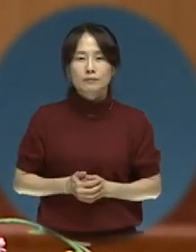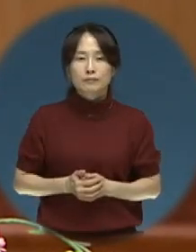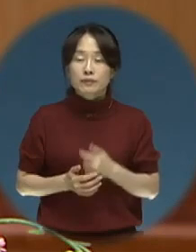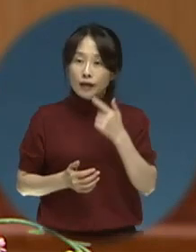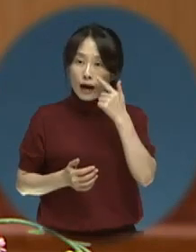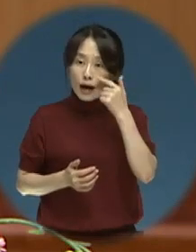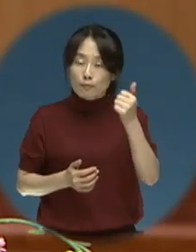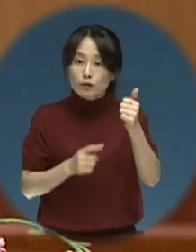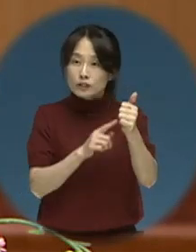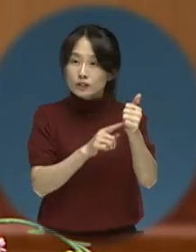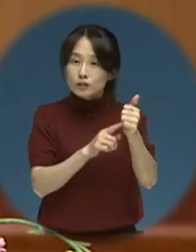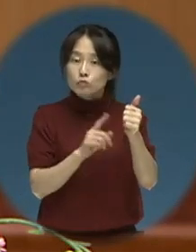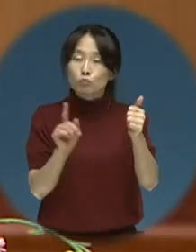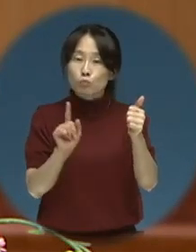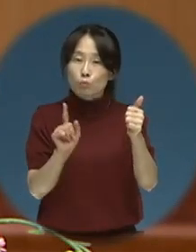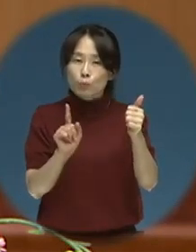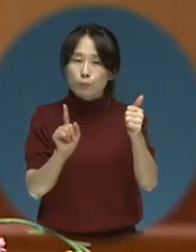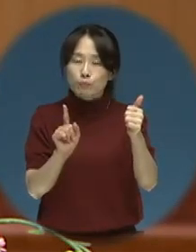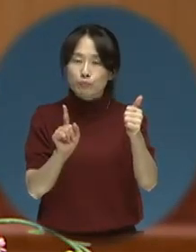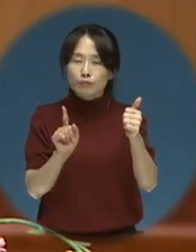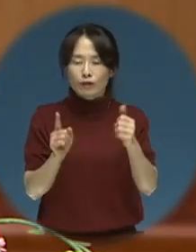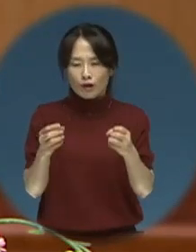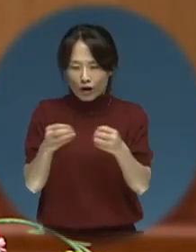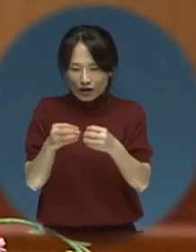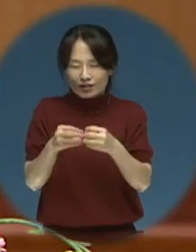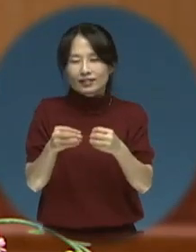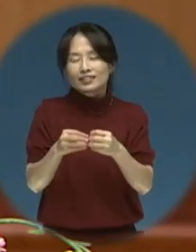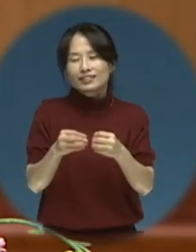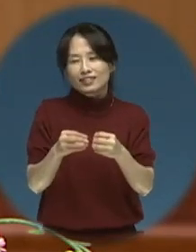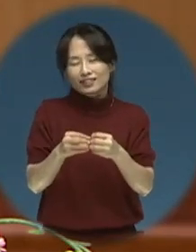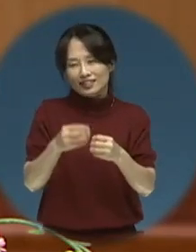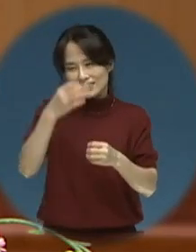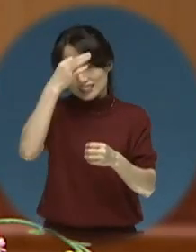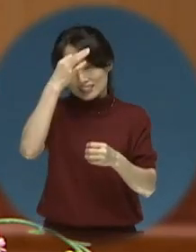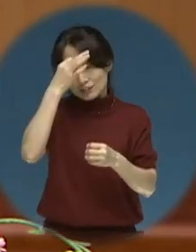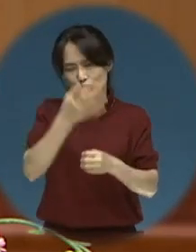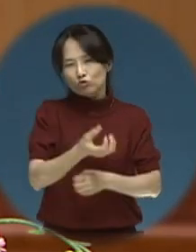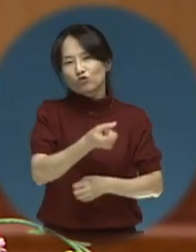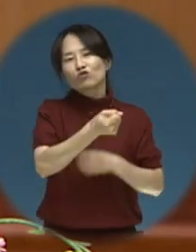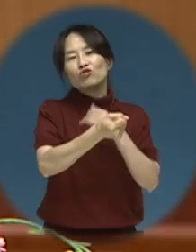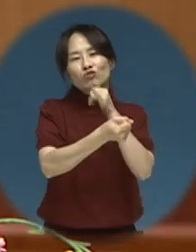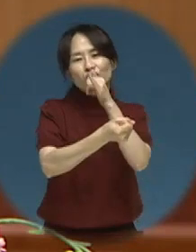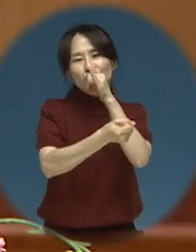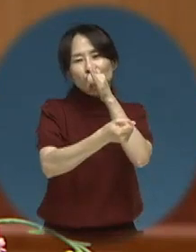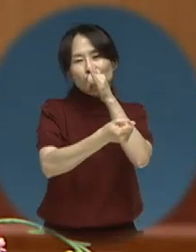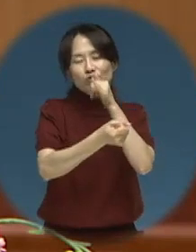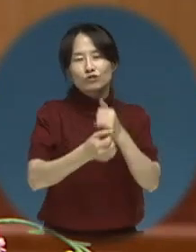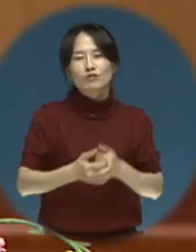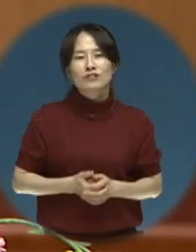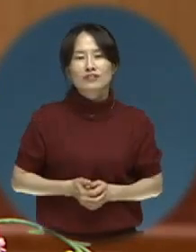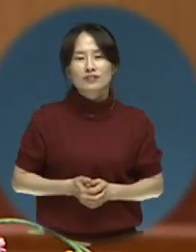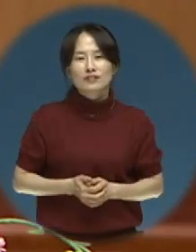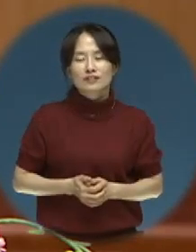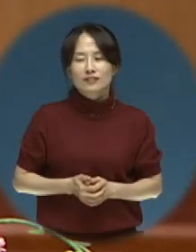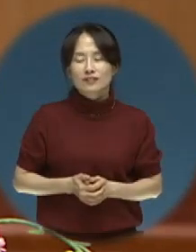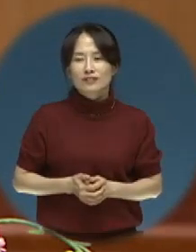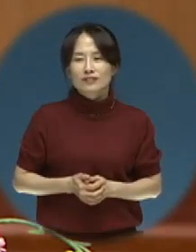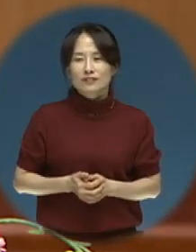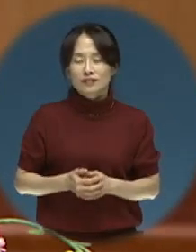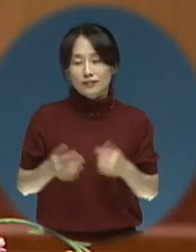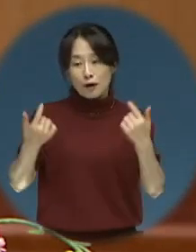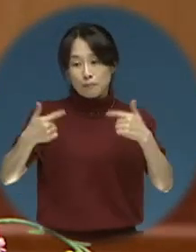이렇게 상당히 좀 문학적인 요소가 있는 분이셨던가 봐요. 근데 다른 거는 못하니까 이제 일기만